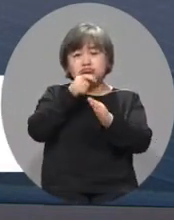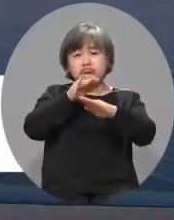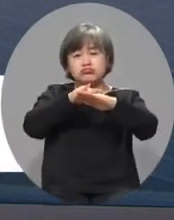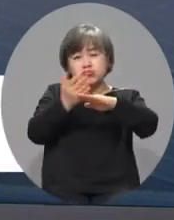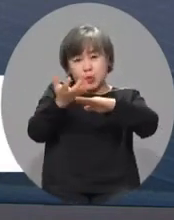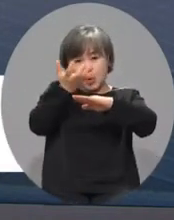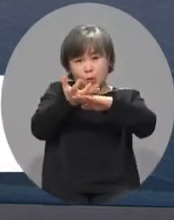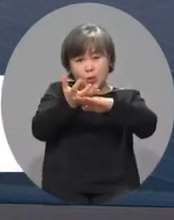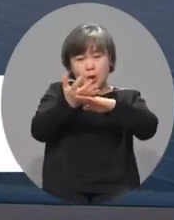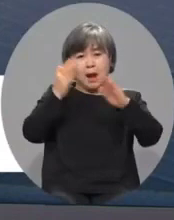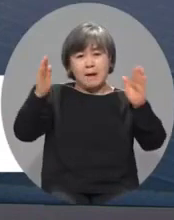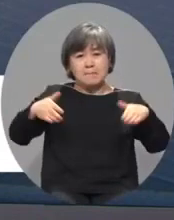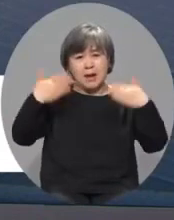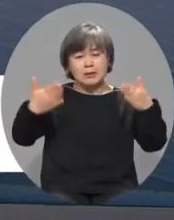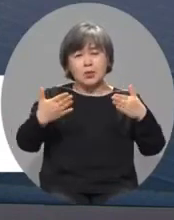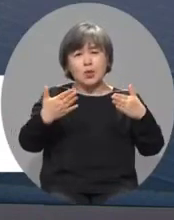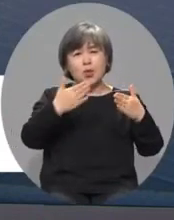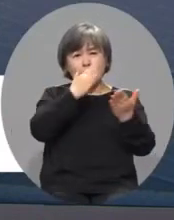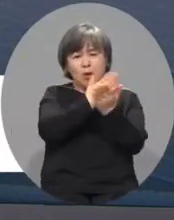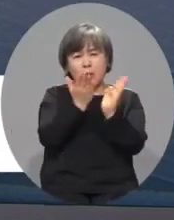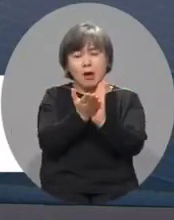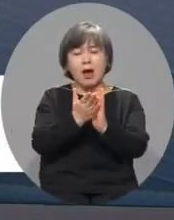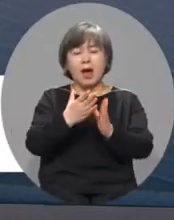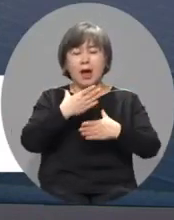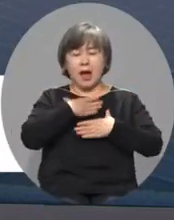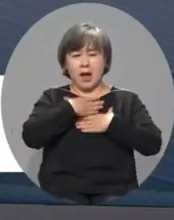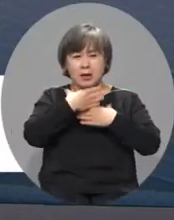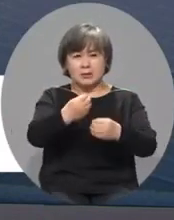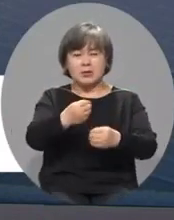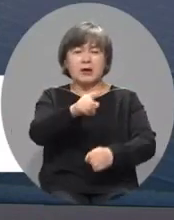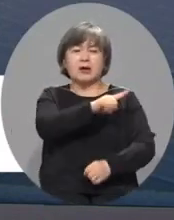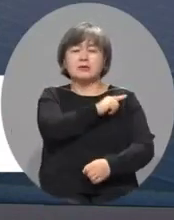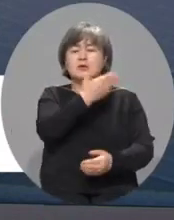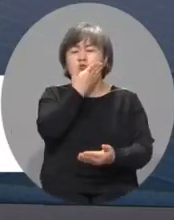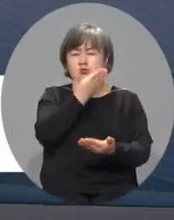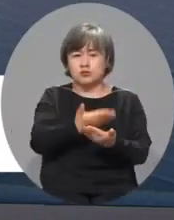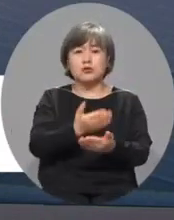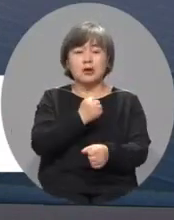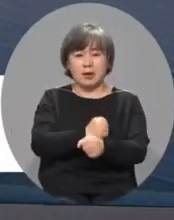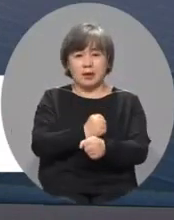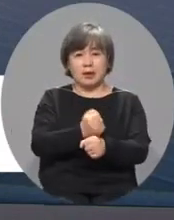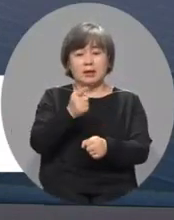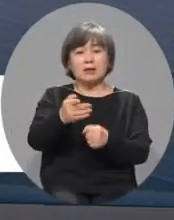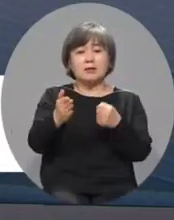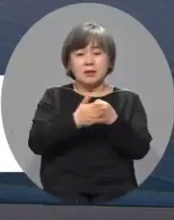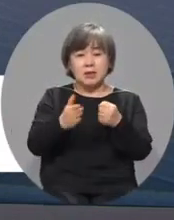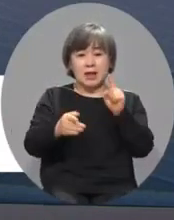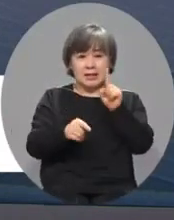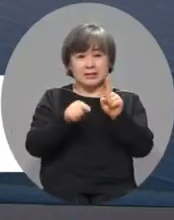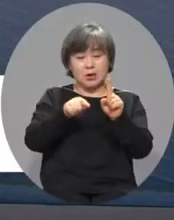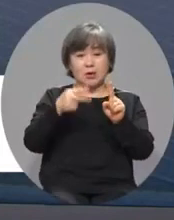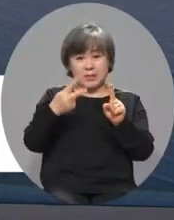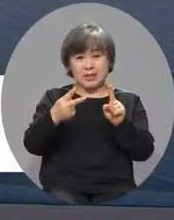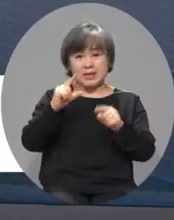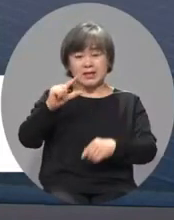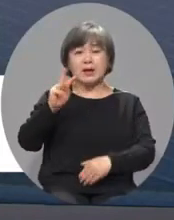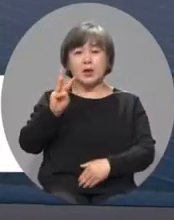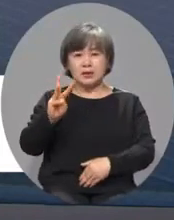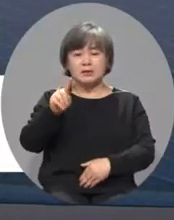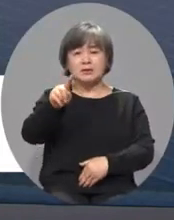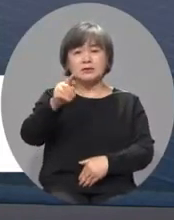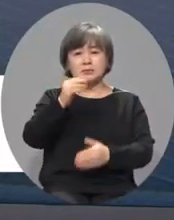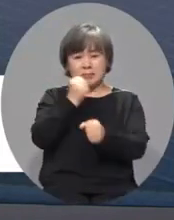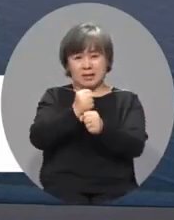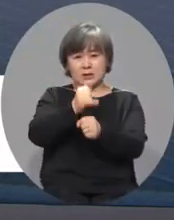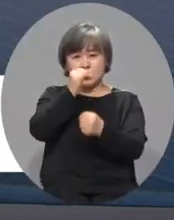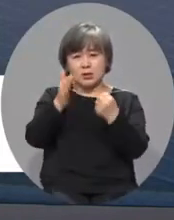만큼 파도와 바람에 견딜 수 있는 이 안전성이 첫 번째 과제입니다. 이 때문에 1.2기가와트 규모의 수상 태양광을